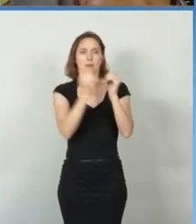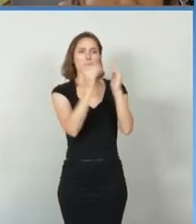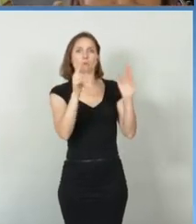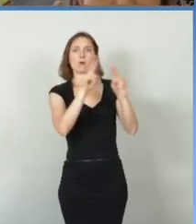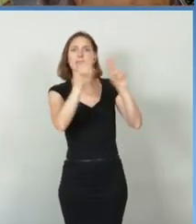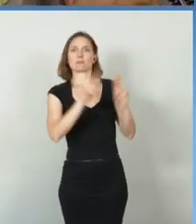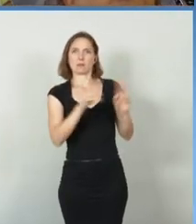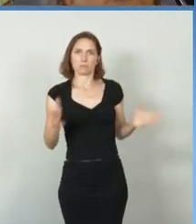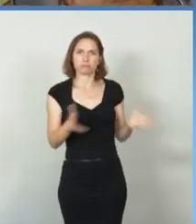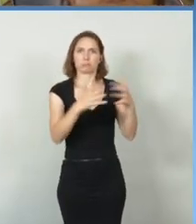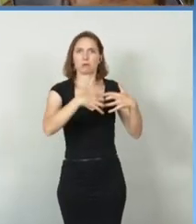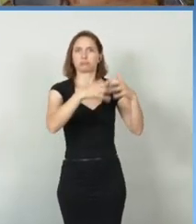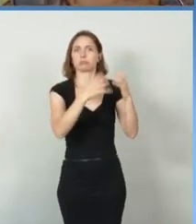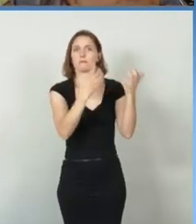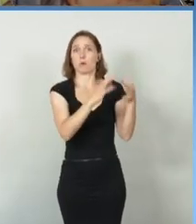le projet métropolitain